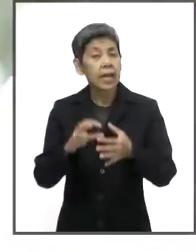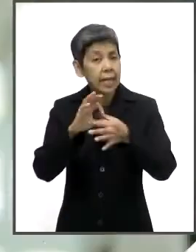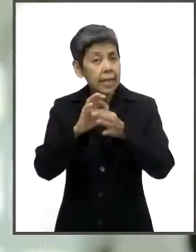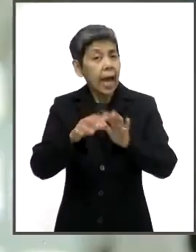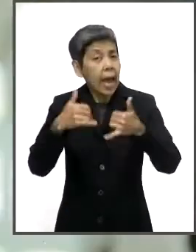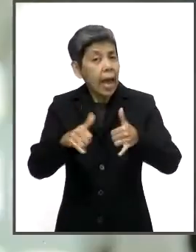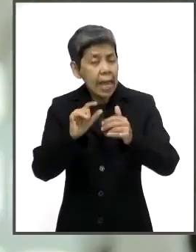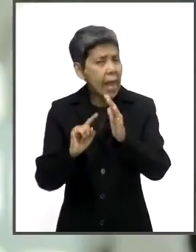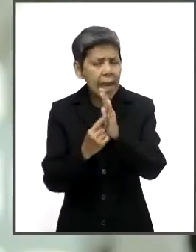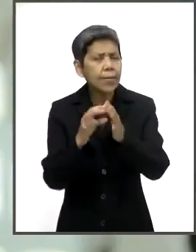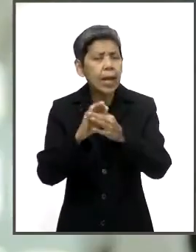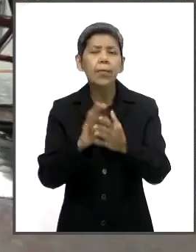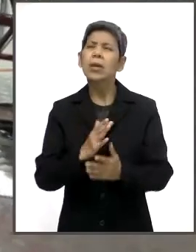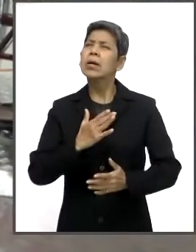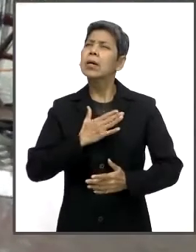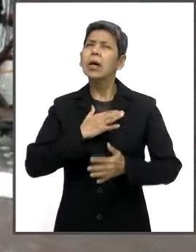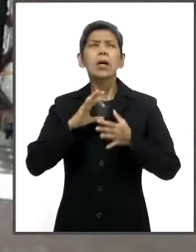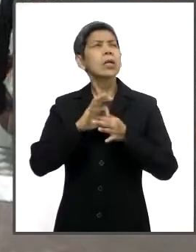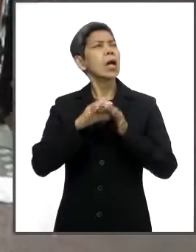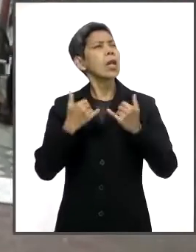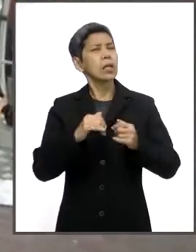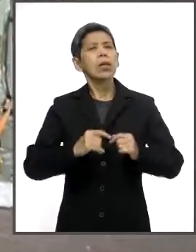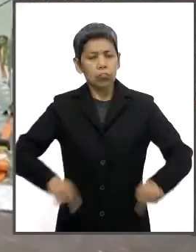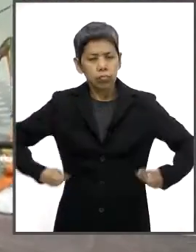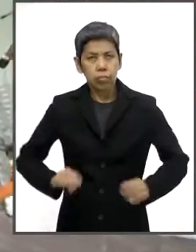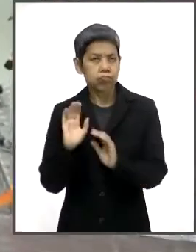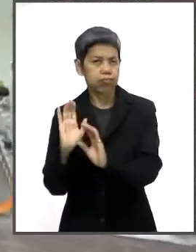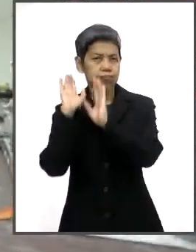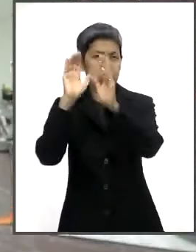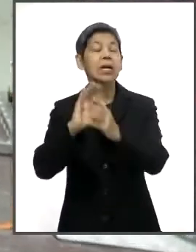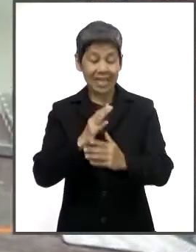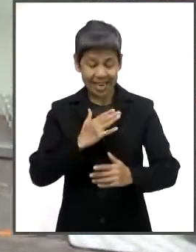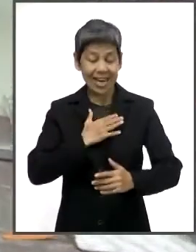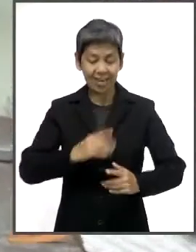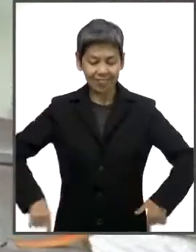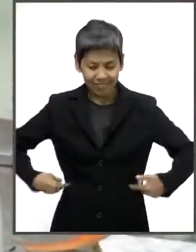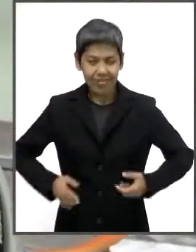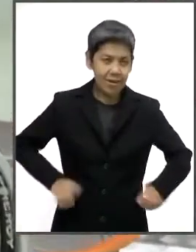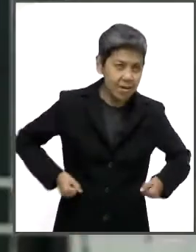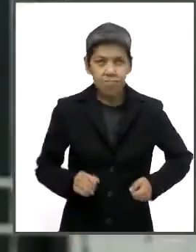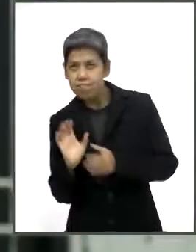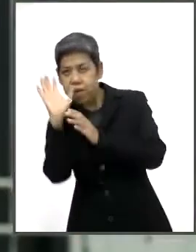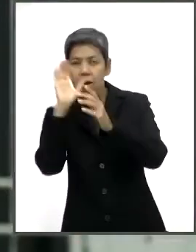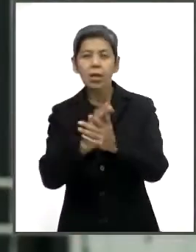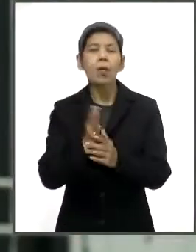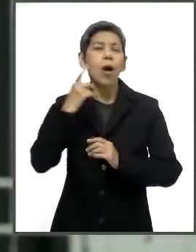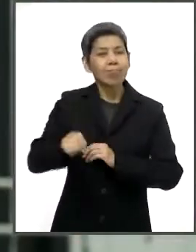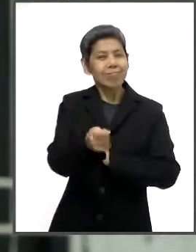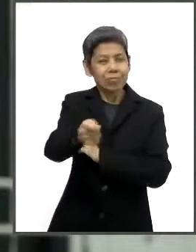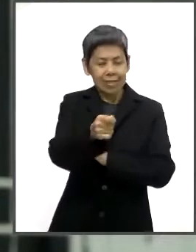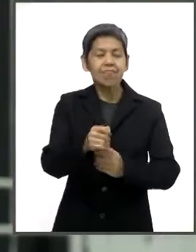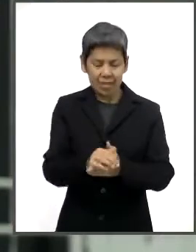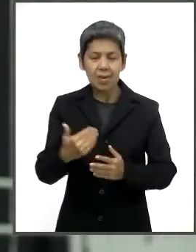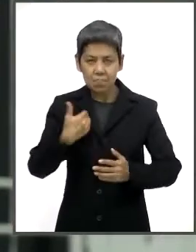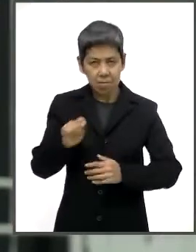แล้วกีฬาที่พี่เริ่มเล่นตอนแรกนี่ตอนนั้นเล่นอะไร ตอนนั้นเล่นกีฬาวีแชร์บาสเกตบอลค่ะเพราะว่าตอน อย่างปัจจุบันเล่นวีแชร์ฟันดาบ